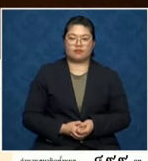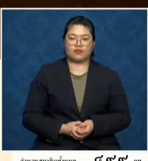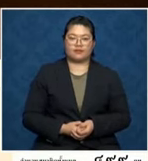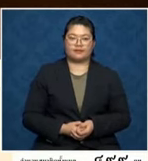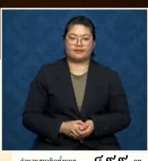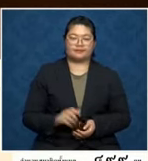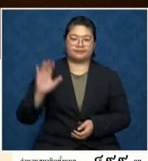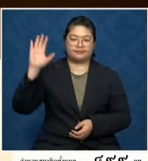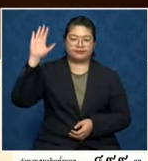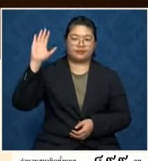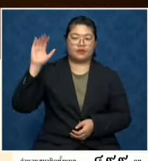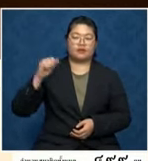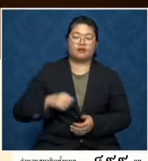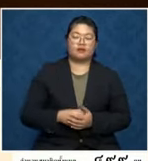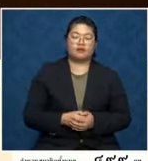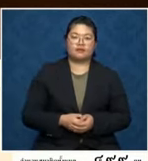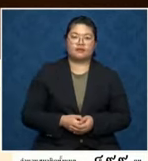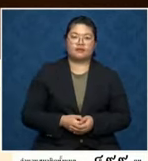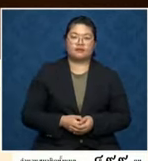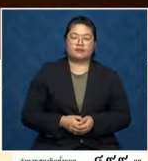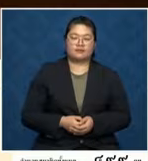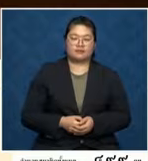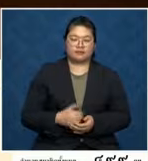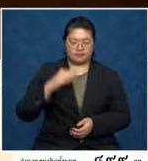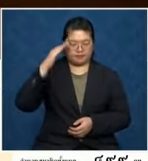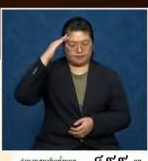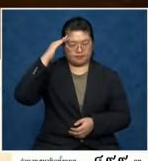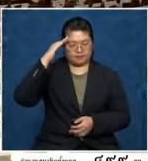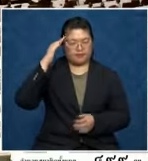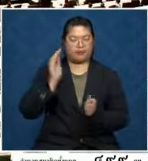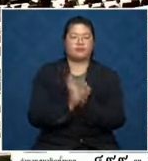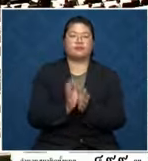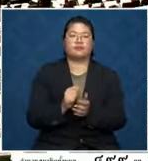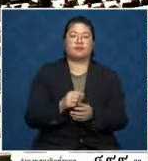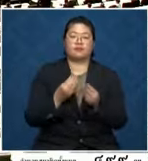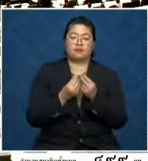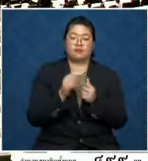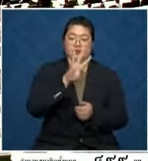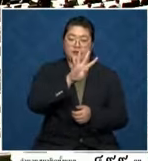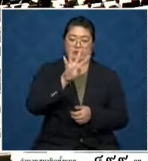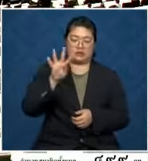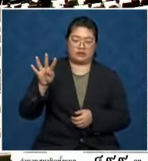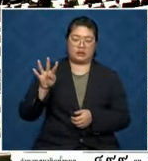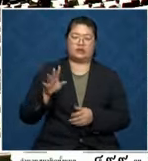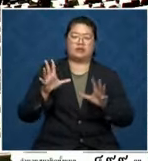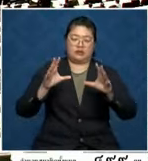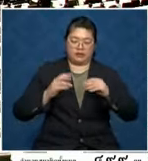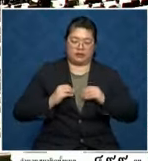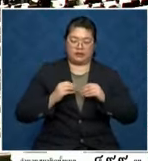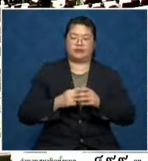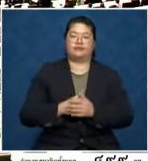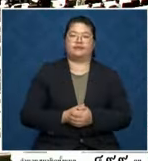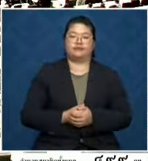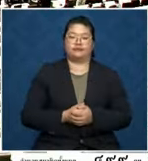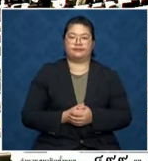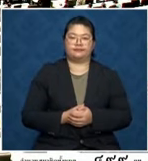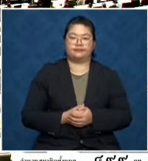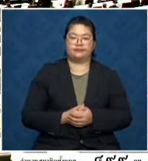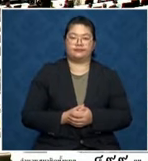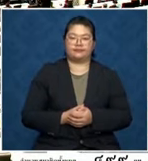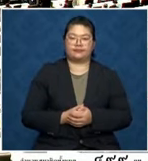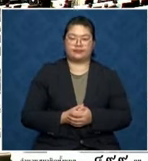ท่านประธานครับผมพลตรีตุรพลบุญมาหมายเลข444รับหลักการครับ ครับ444